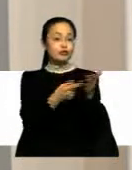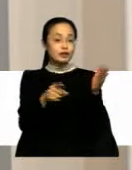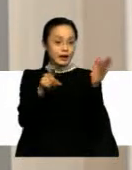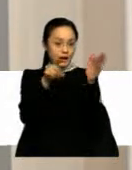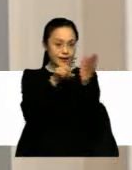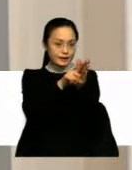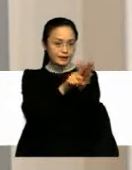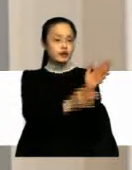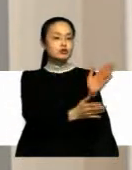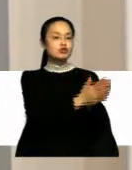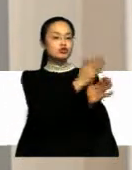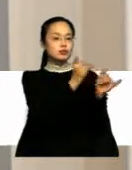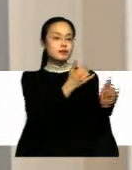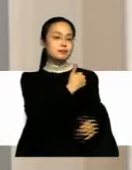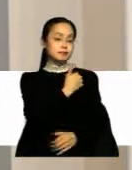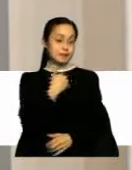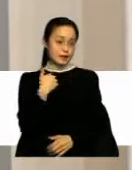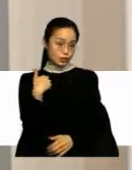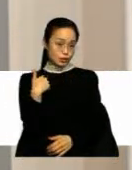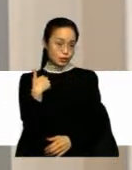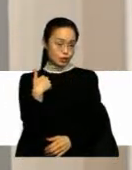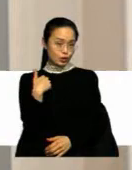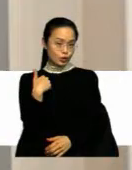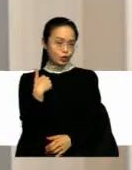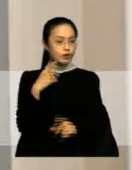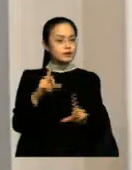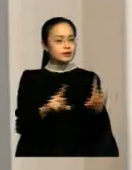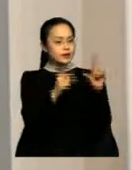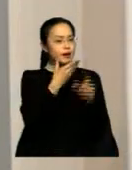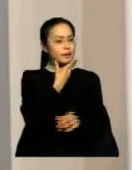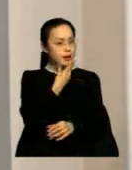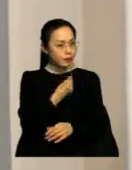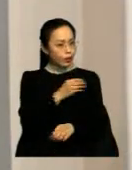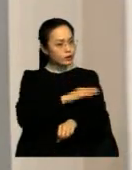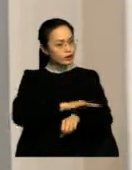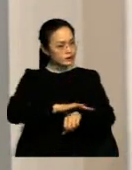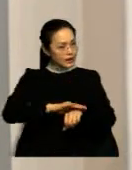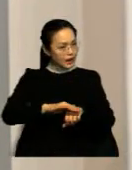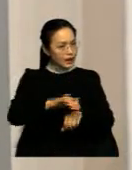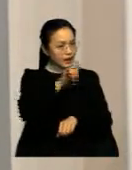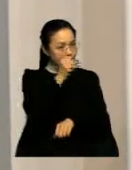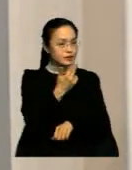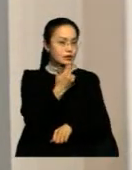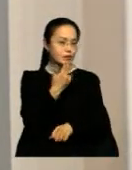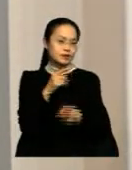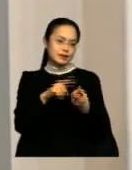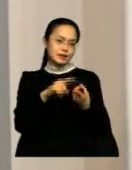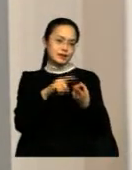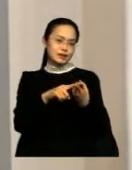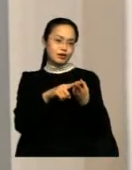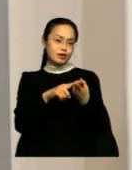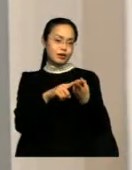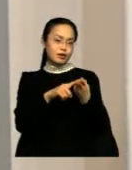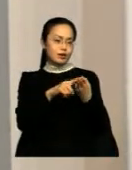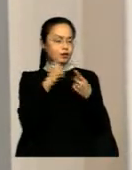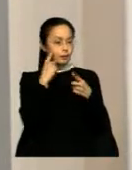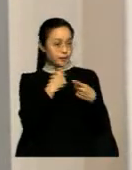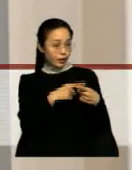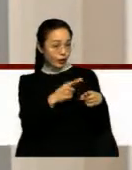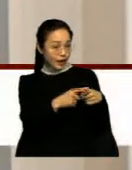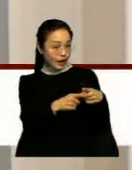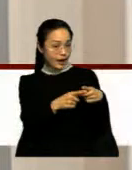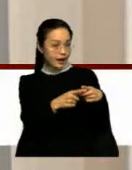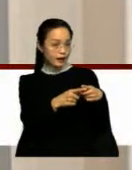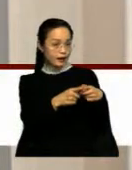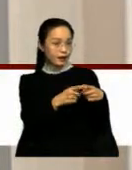그 주민 만족도 삶의 행복을 마라 잘 의정활동 펼쳐 누군가 이런 부분에서 여기도